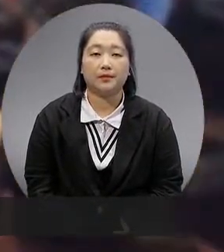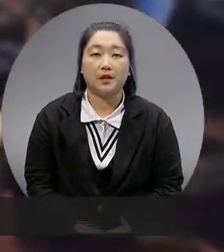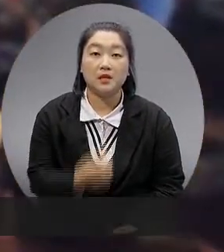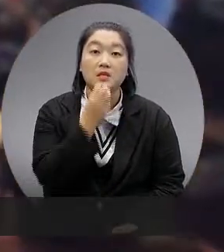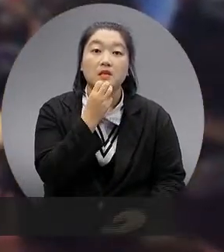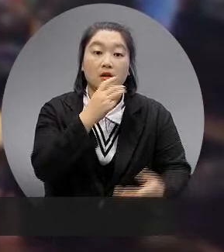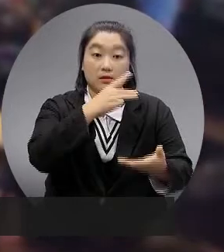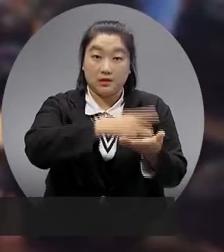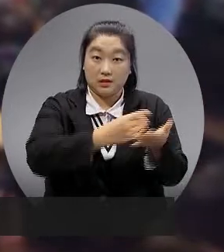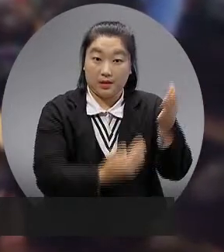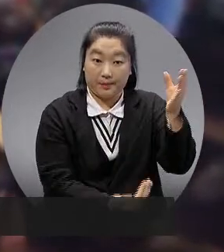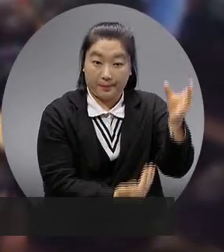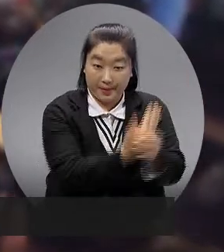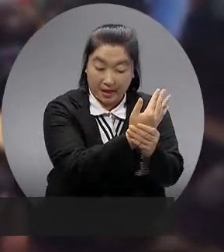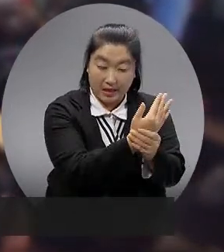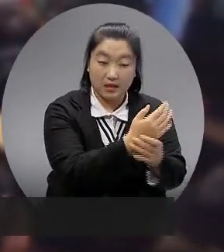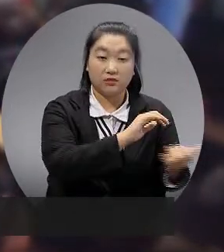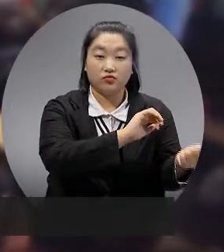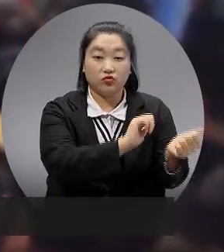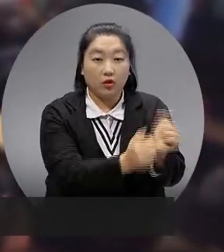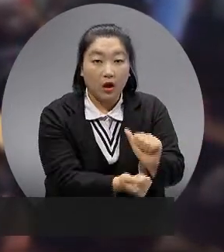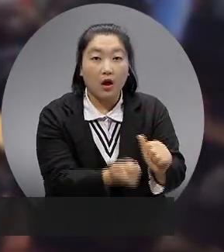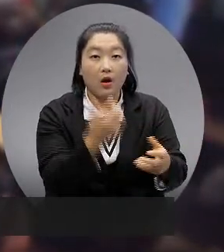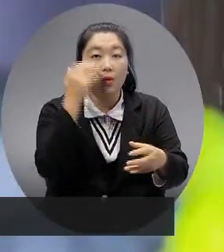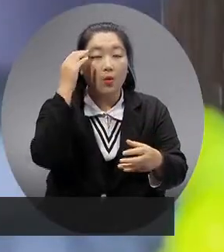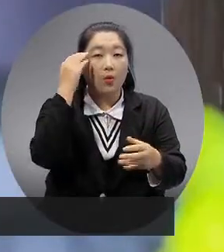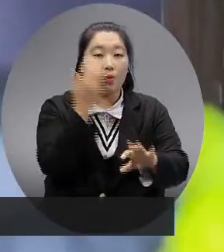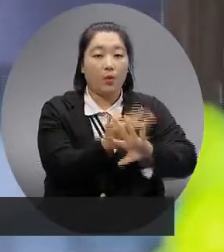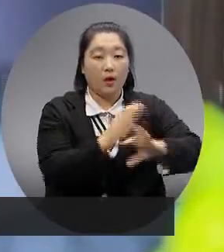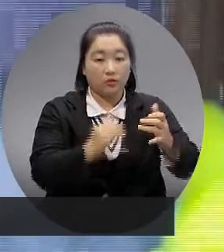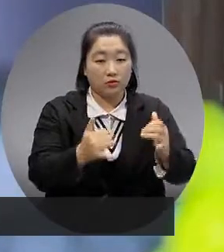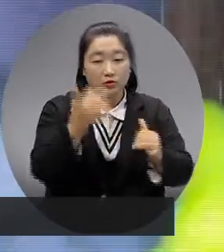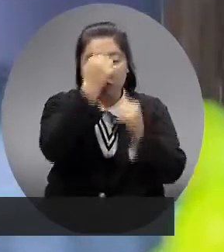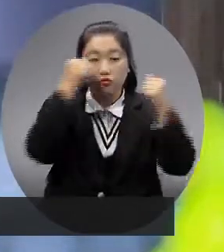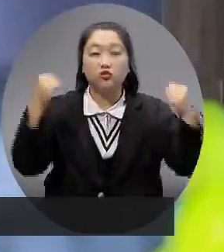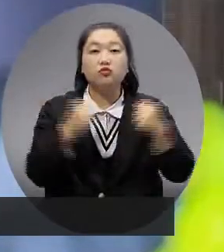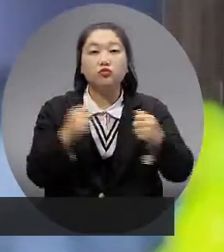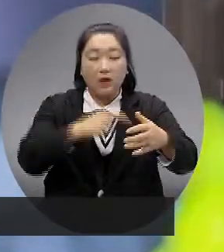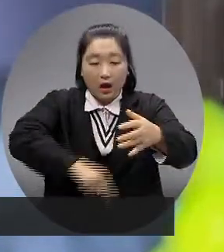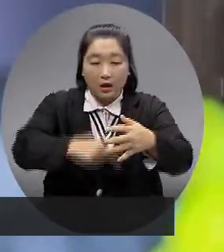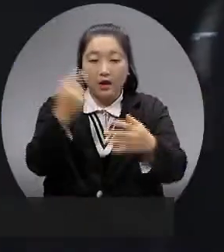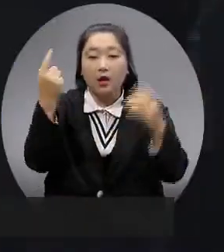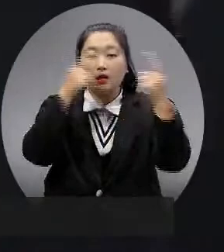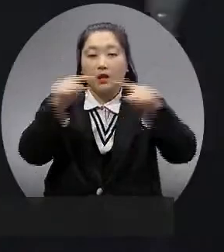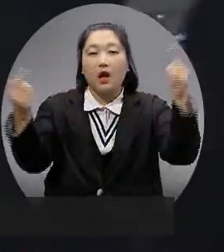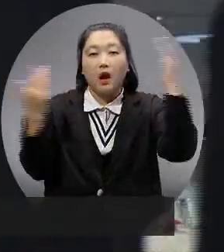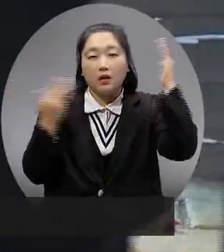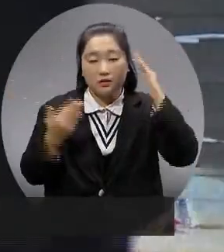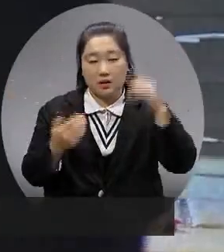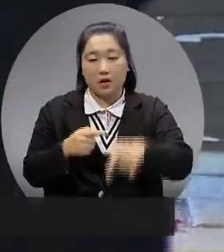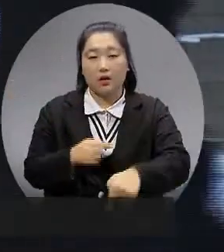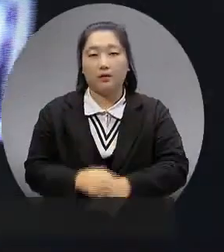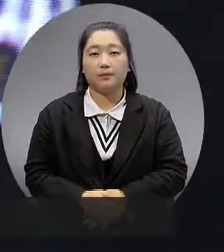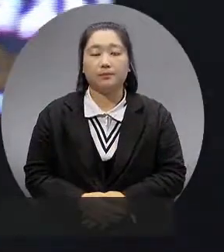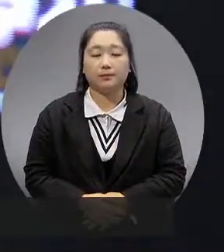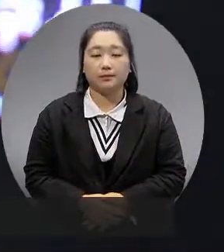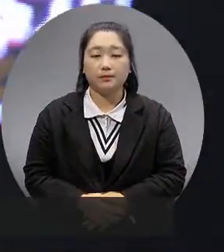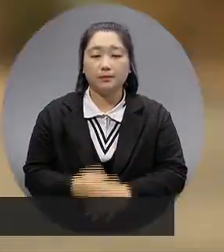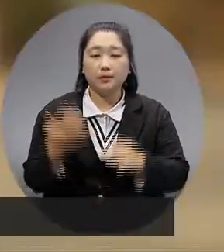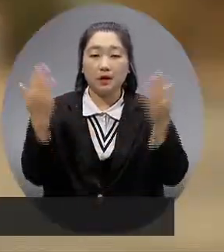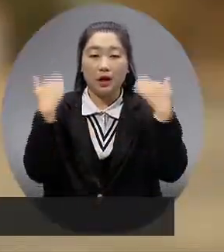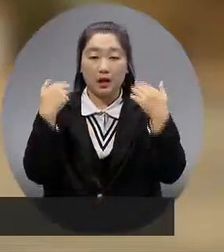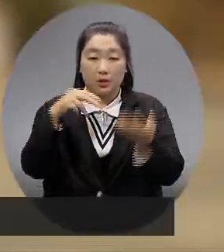서울 이태원 참사로 희생된 외국인에 충북 도내한 대학교에 다니는 유학생도 포함됐습니다. 학교